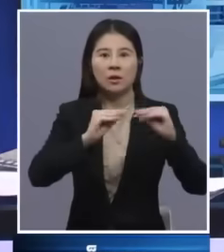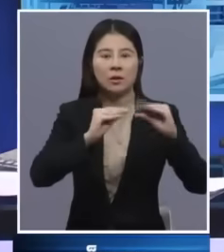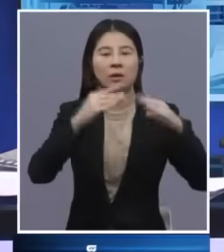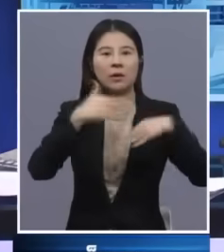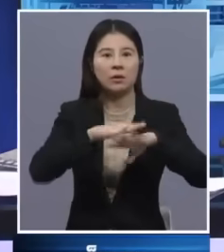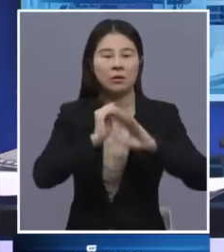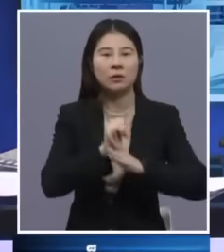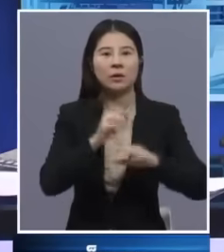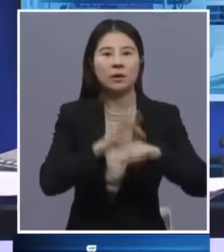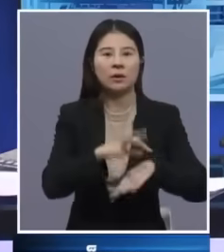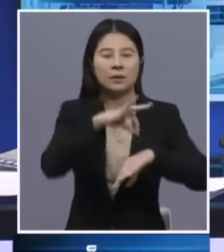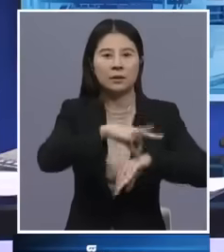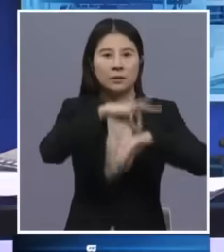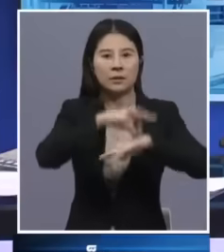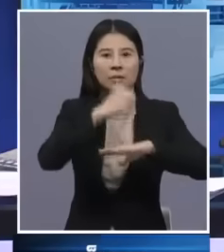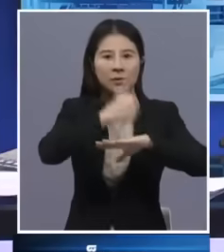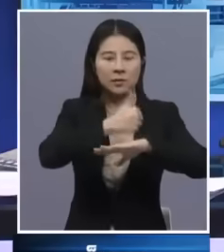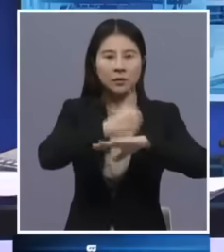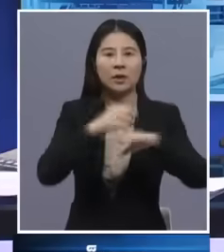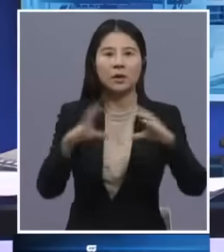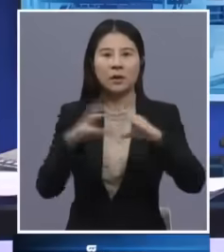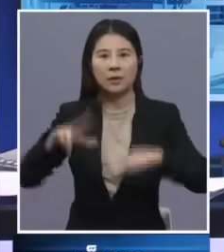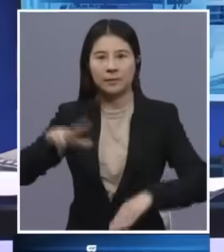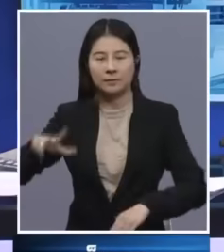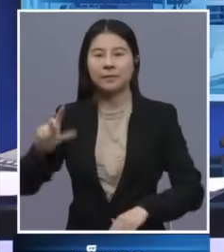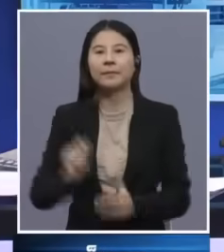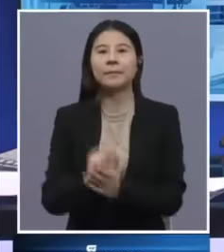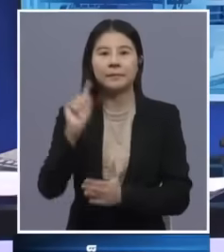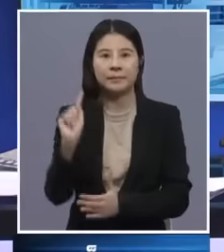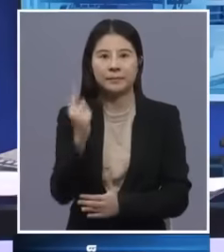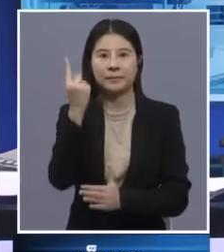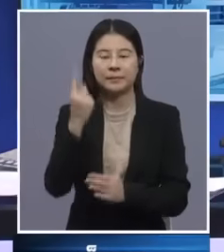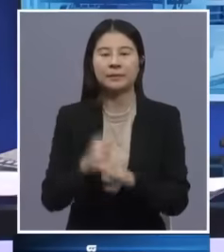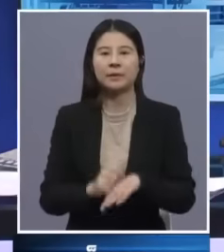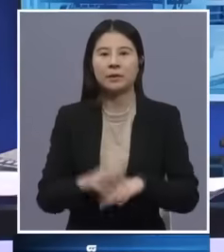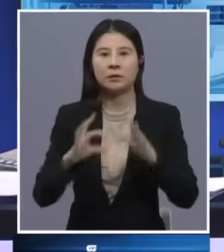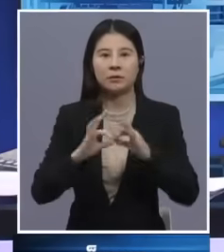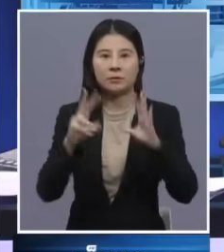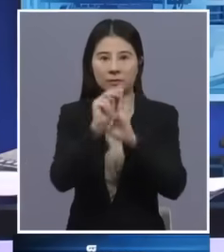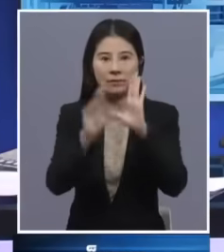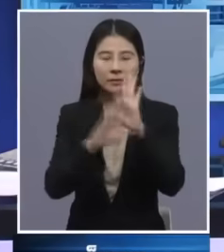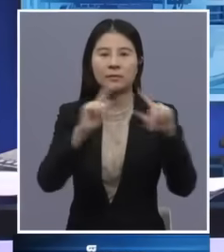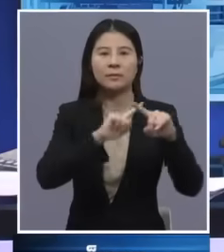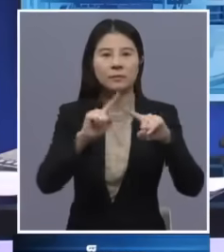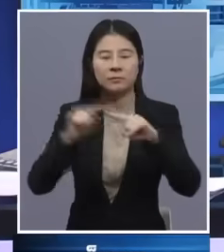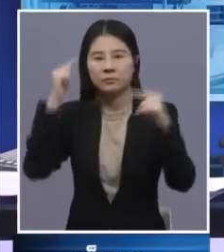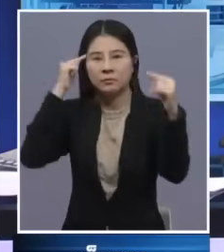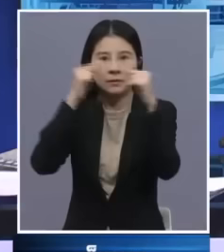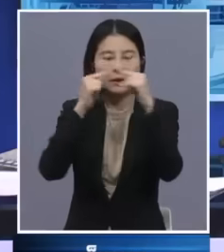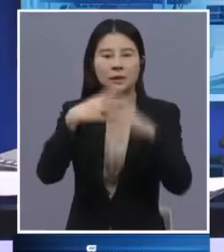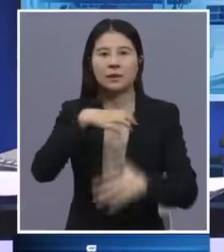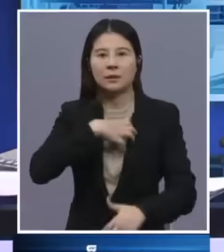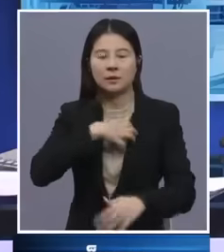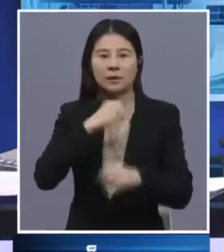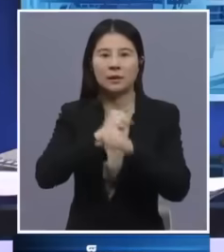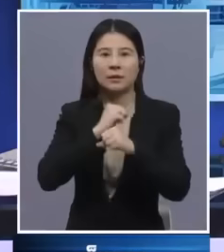หน้าพรรคเพื่อไทยคนใหม่นะฮะก็มีกิจกรรมหลายอย่างที่เกิดขึ้นแล้วก็มีนโยบายที่เธอก็มุ่งมั่นผลักดันในแง่ของซ